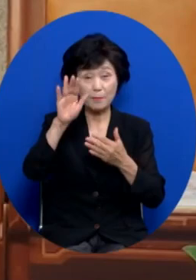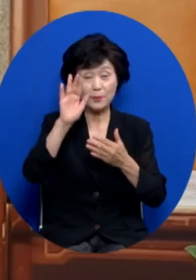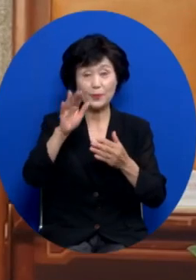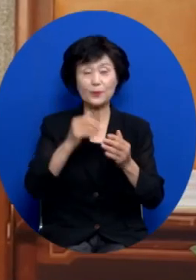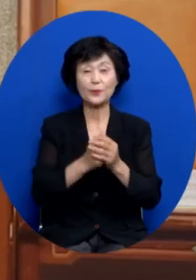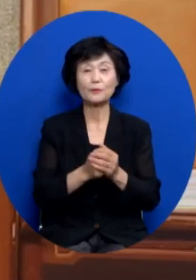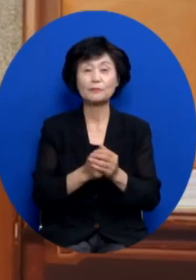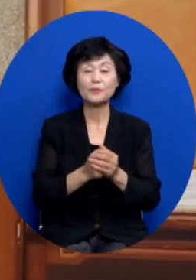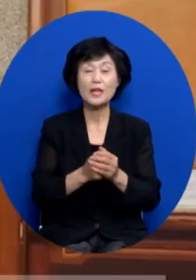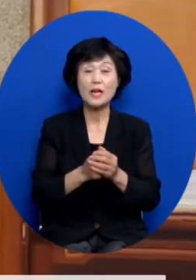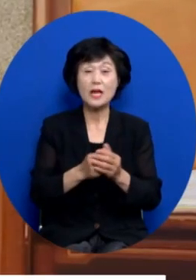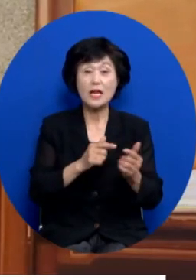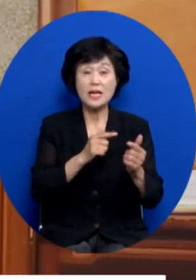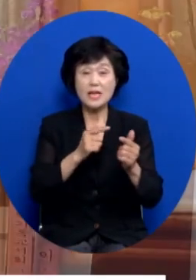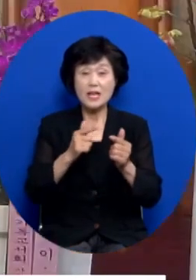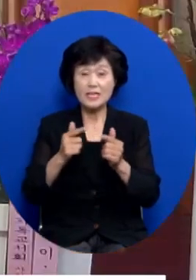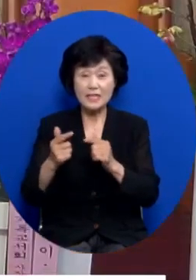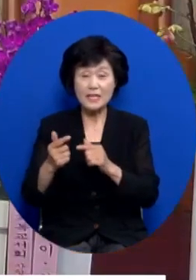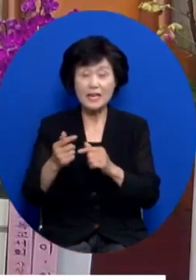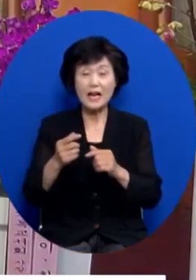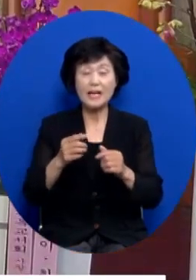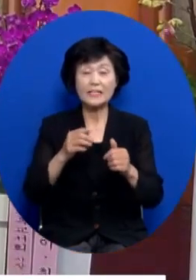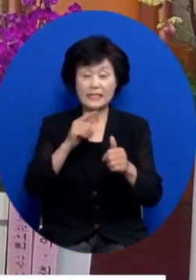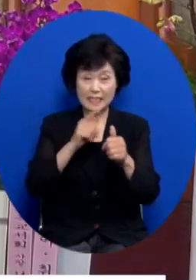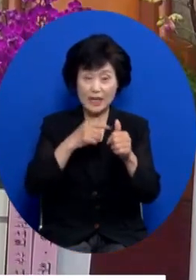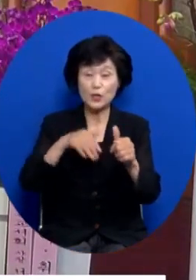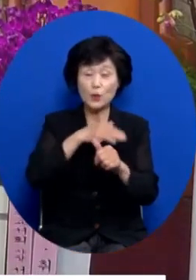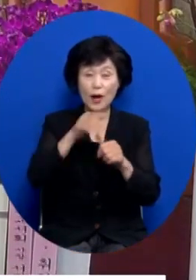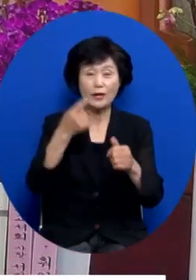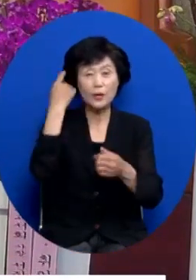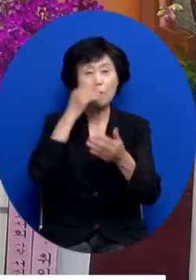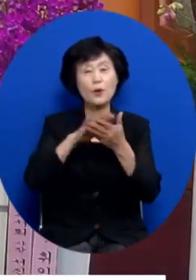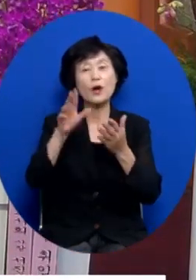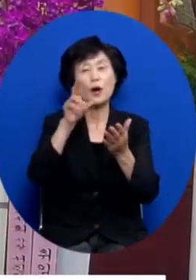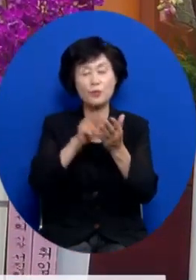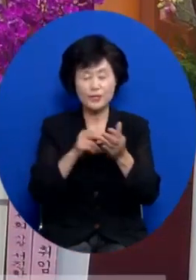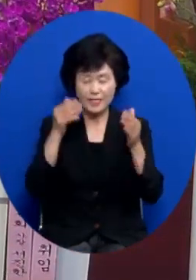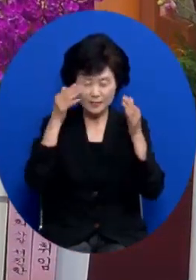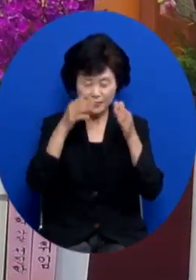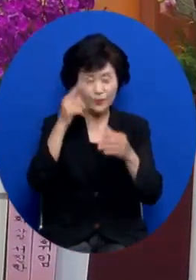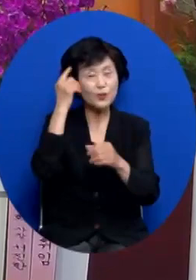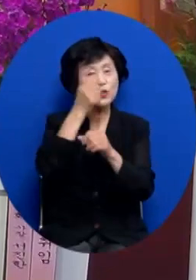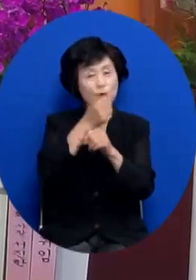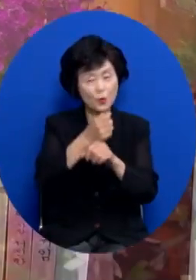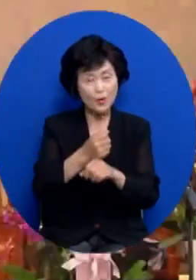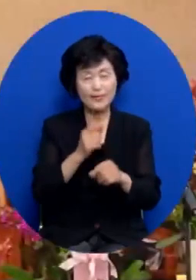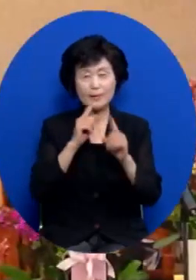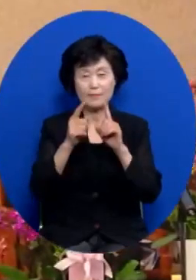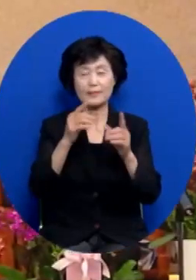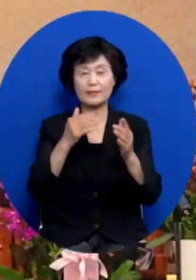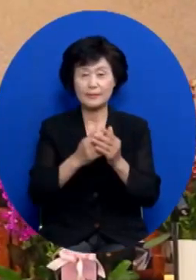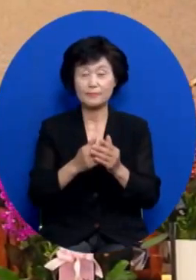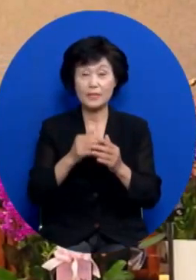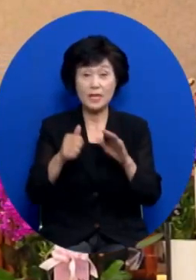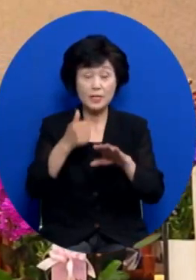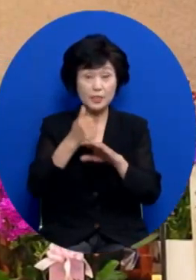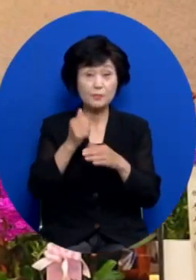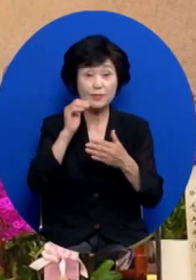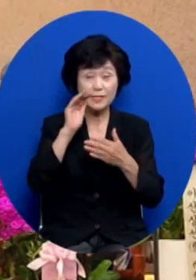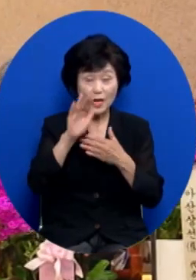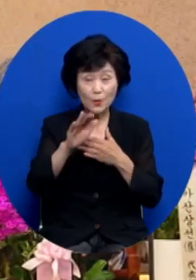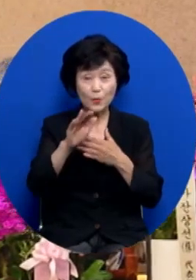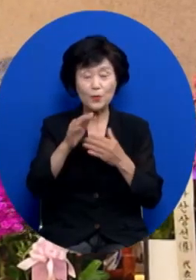생태평화 문제와 관련해 집중적으로 연구해나갈 계획이라고 포부를 밝혔습니다 스승 민원장은 취임식 이후